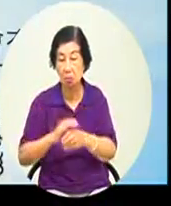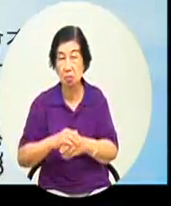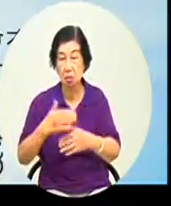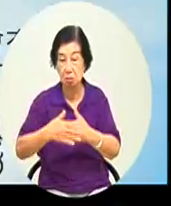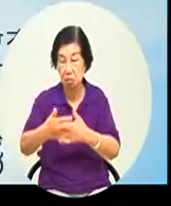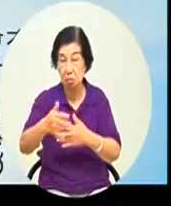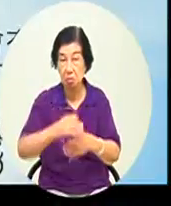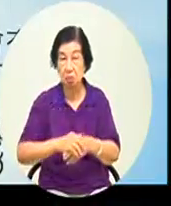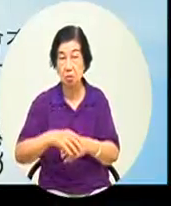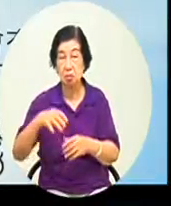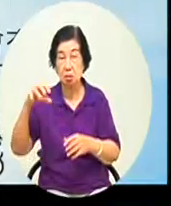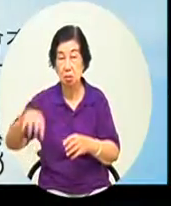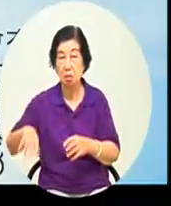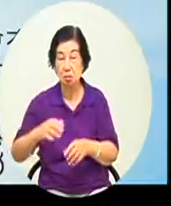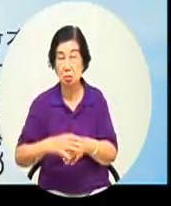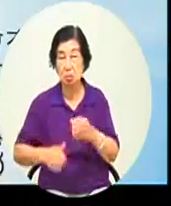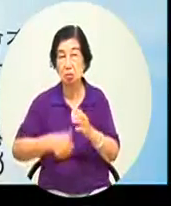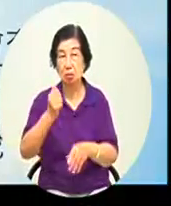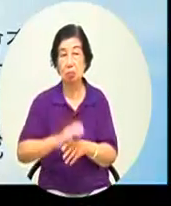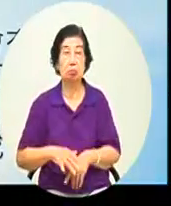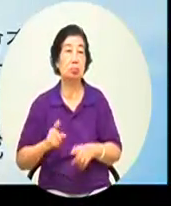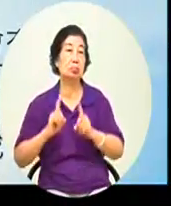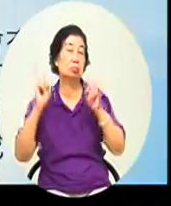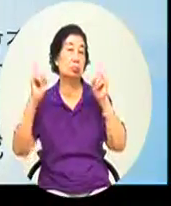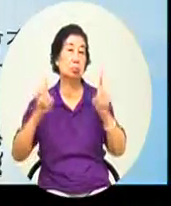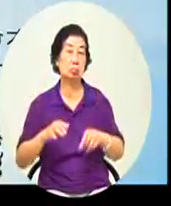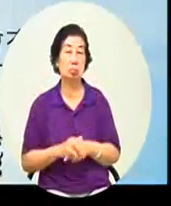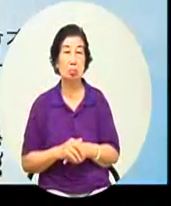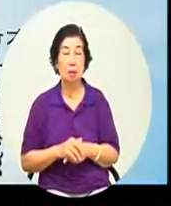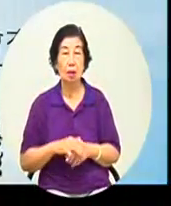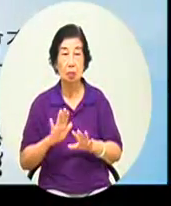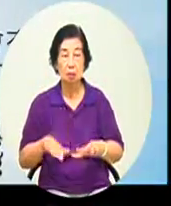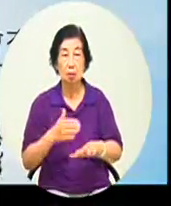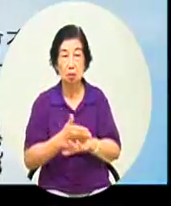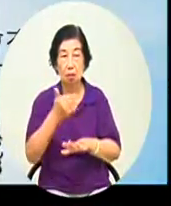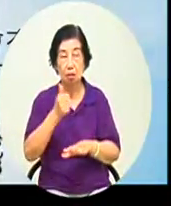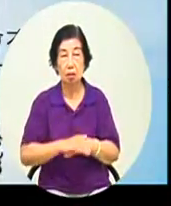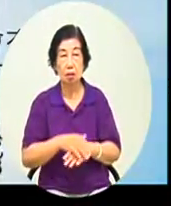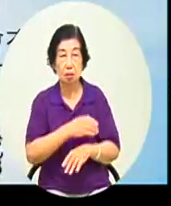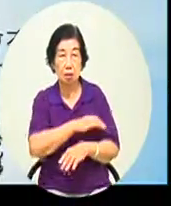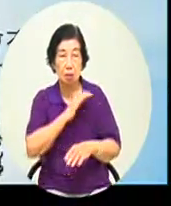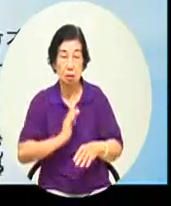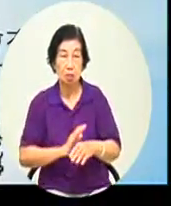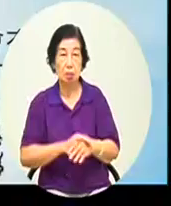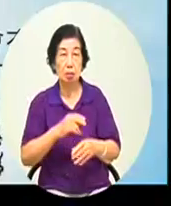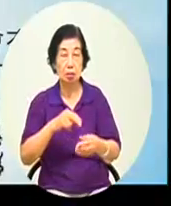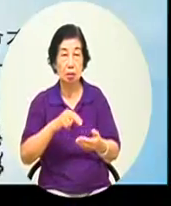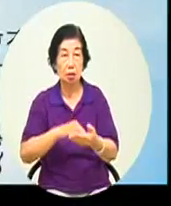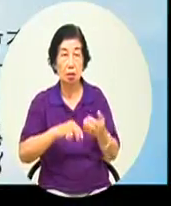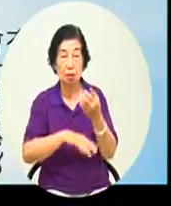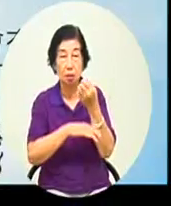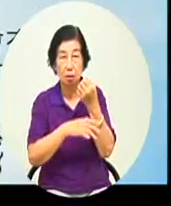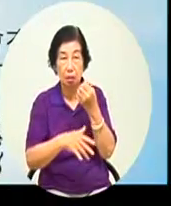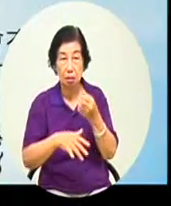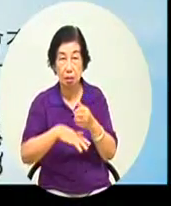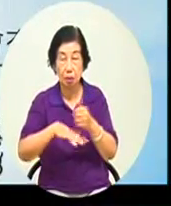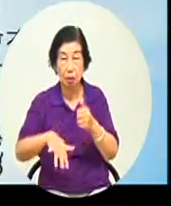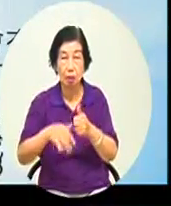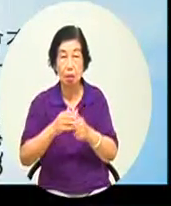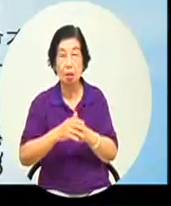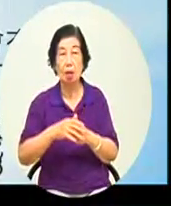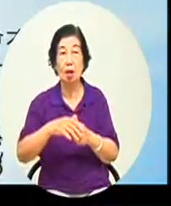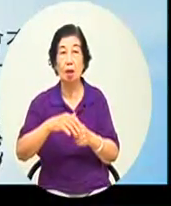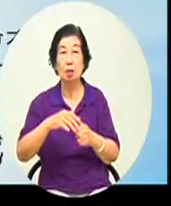是即马正南村李书记，感谢按邱引邱立伟甲管碧玲管立伟对六股的关